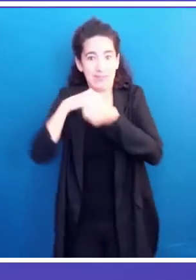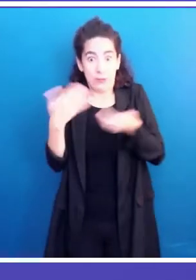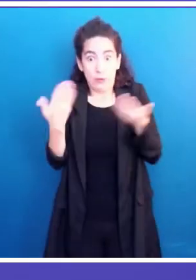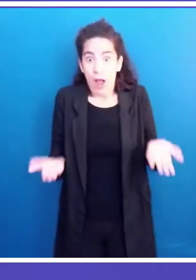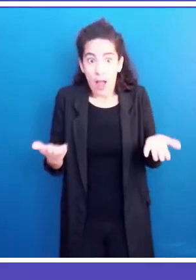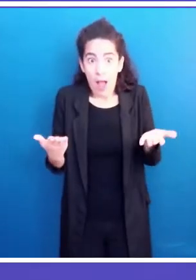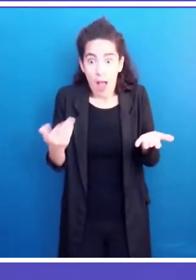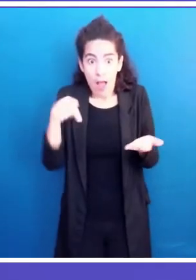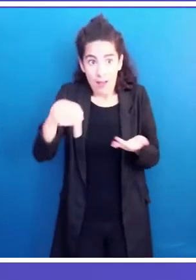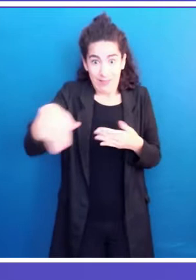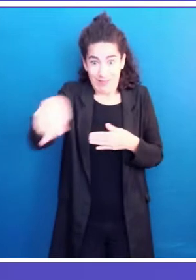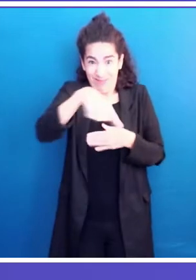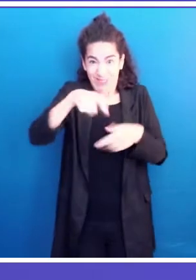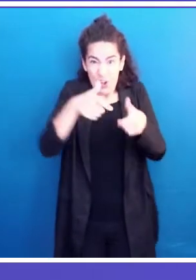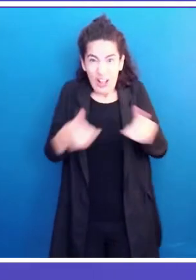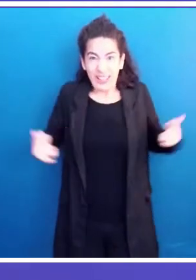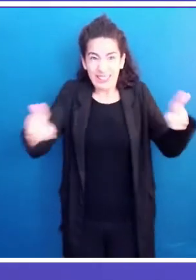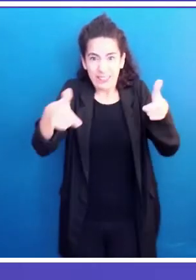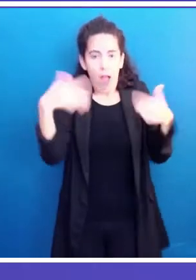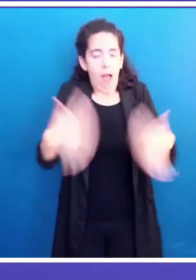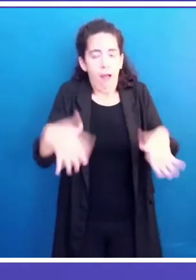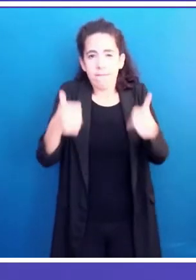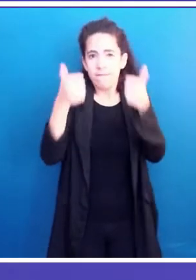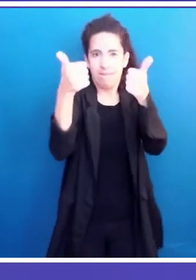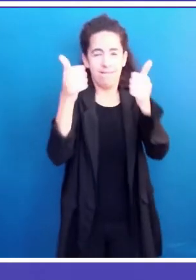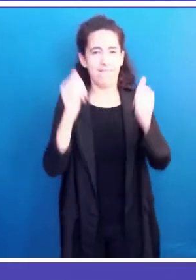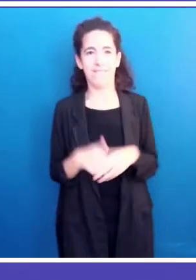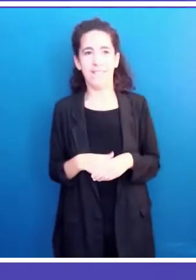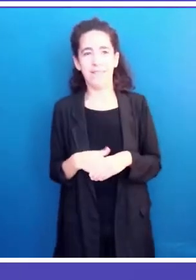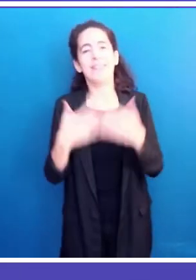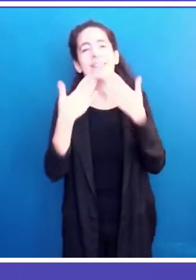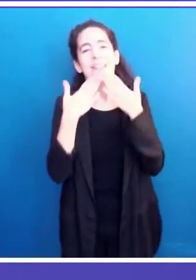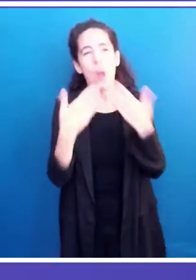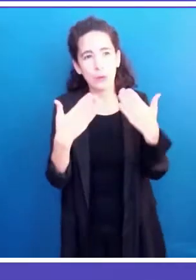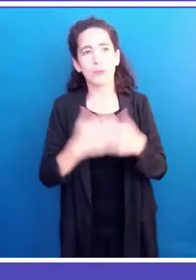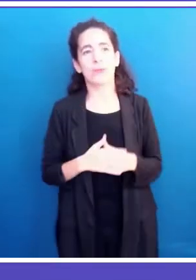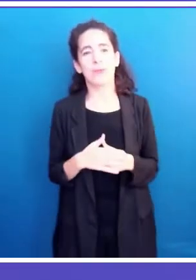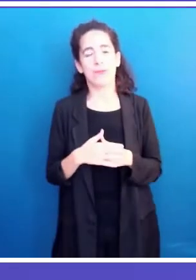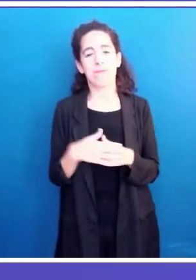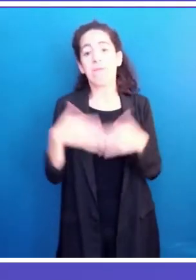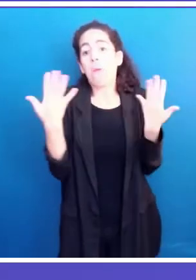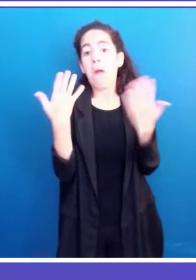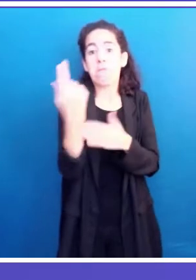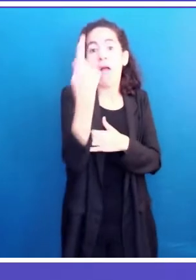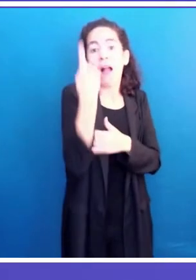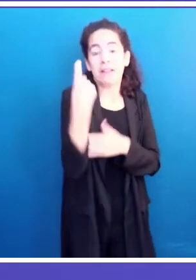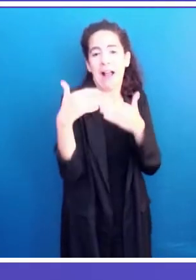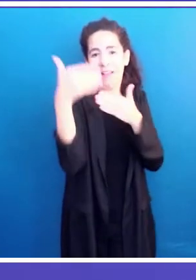مساحة استراتيجية جدا للتعاون. شكرا جزيلا، وأنا في خدمتكم للإجابة على أي سؤال واستفسار.